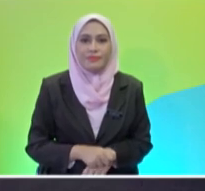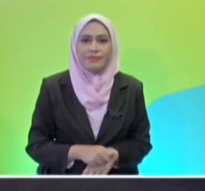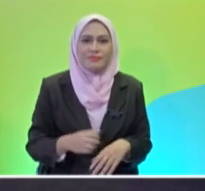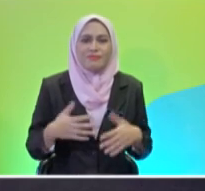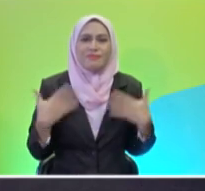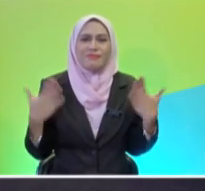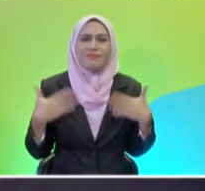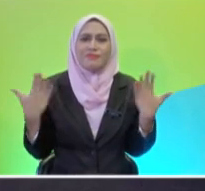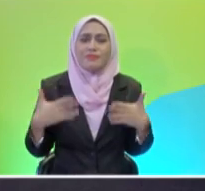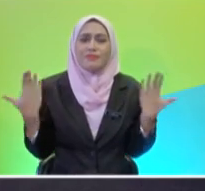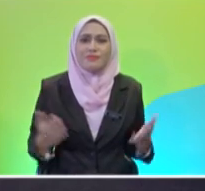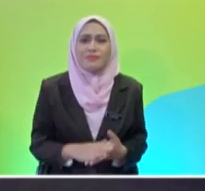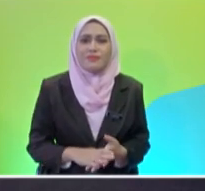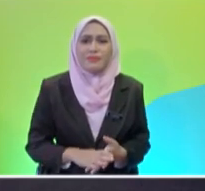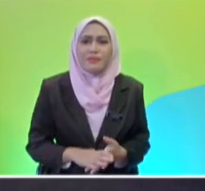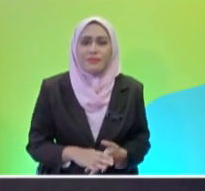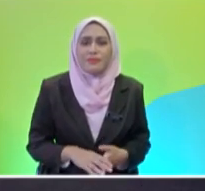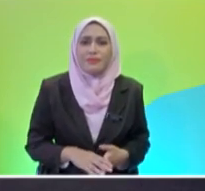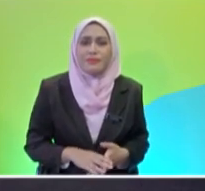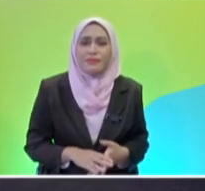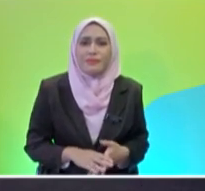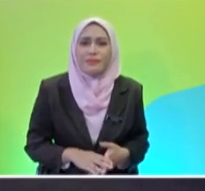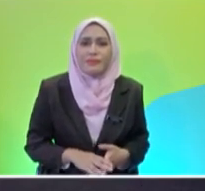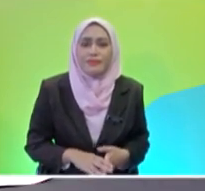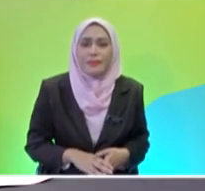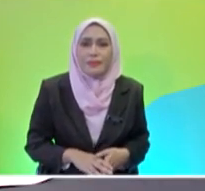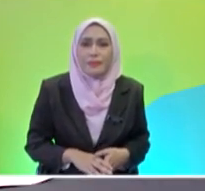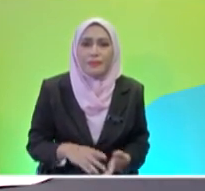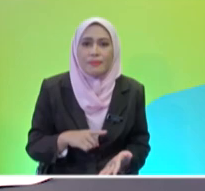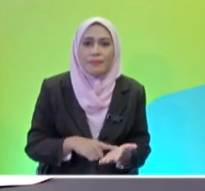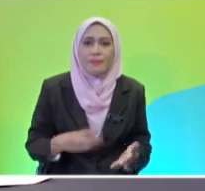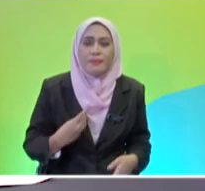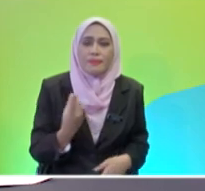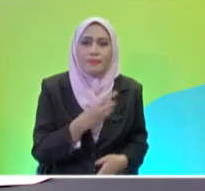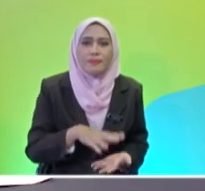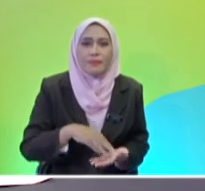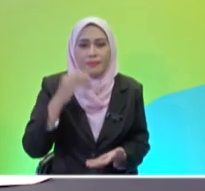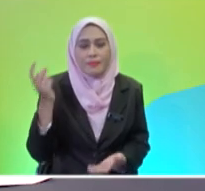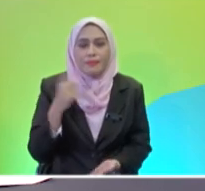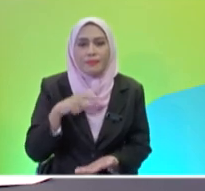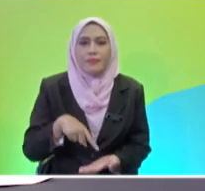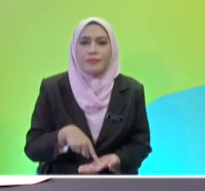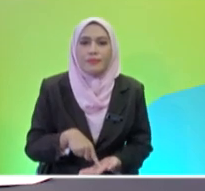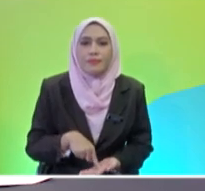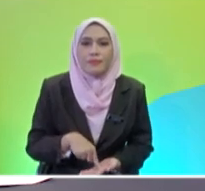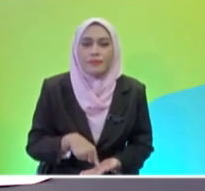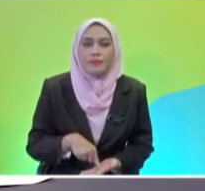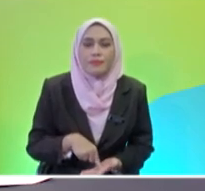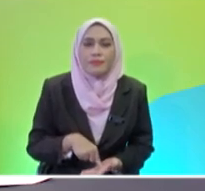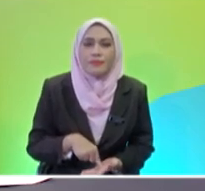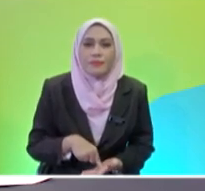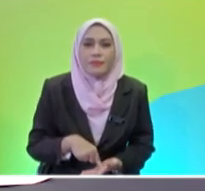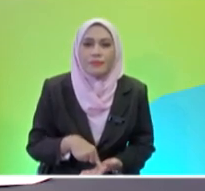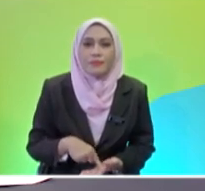Seronoknya. Okey Cikgu, jom kita teruskan. Okey, apa yang kita akan belajar hari ini? Cikgu akan ajar murid-murid untuk bersoal